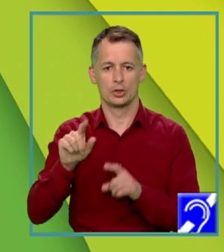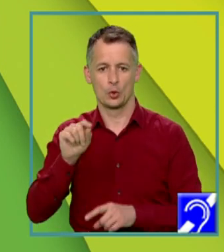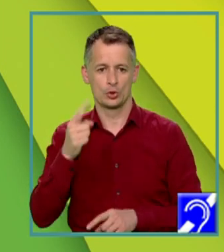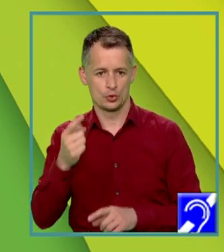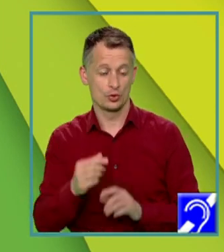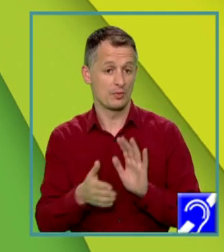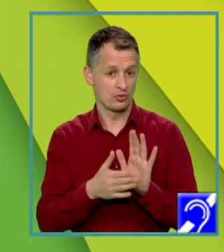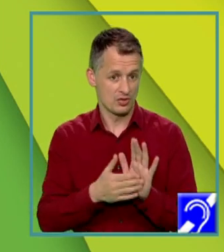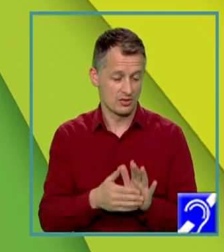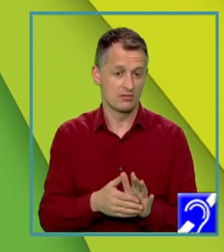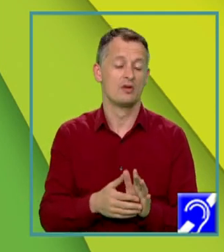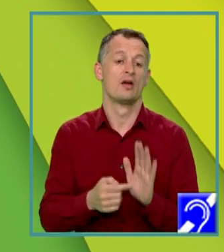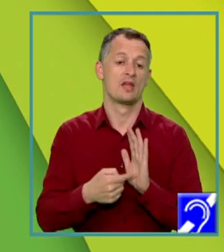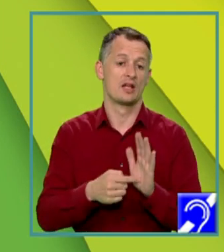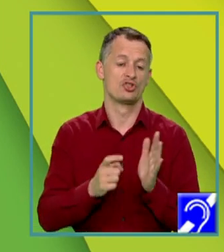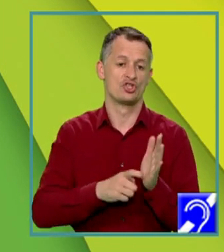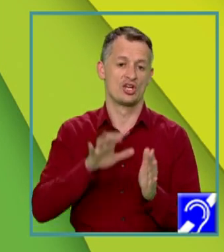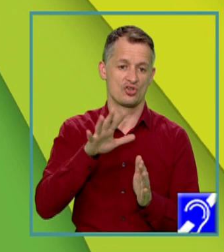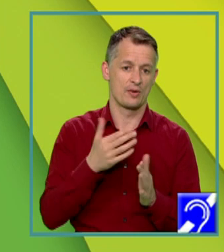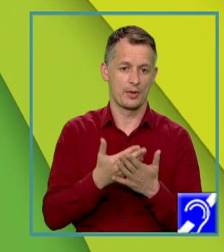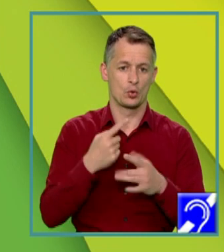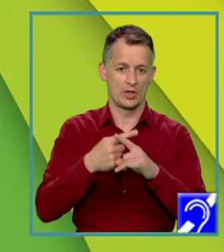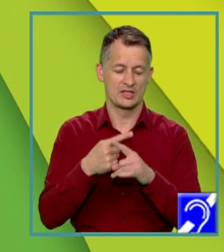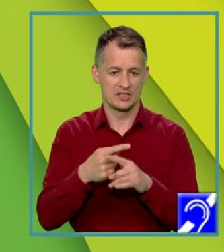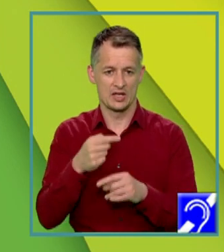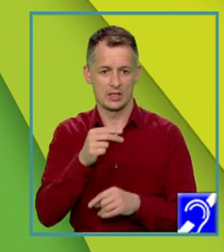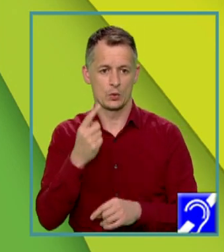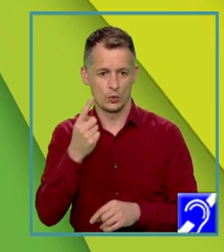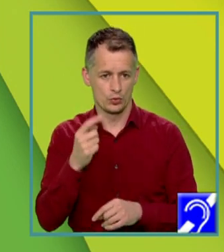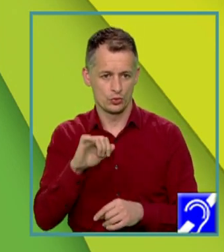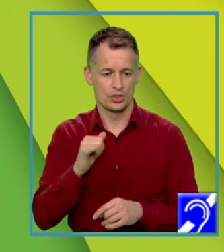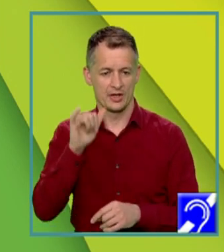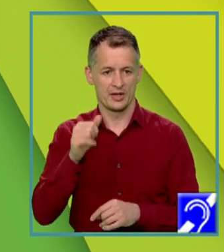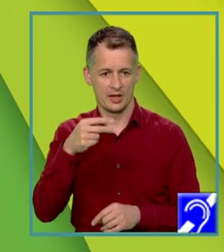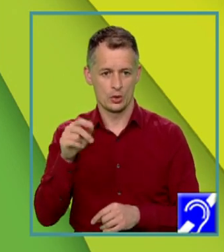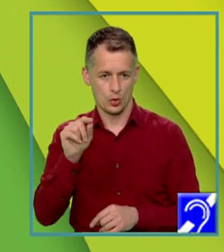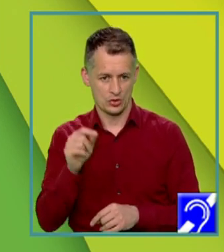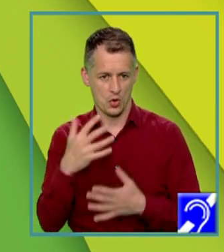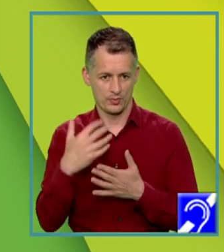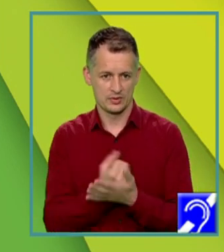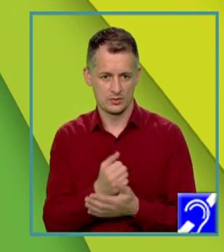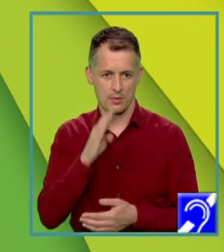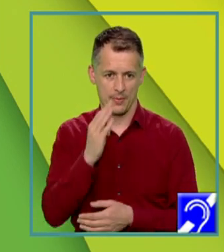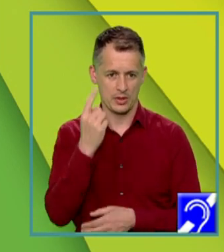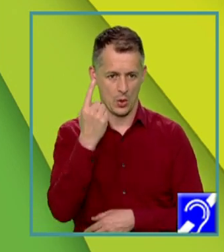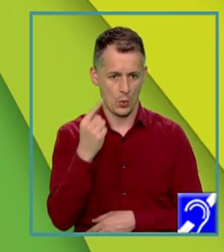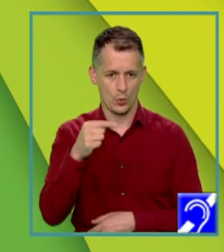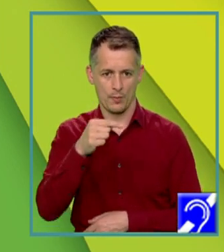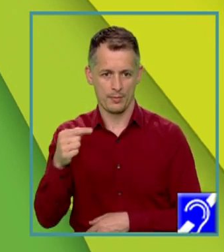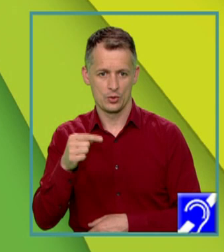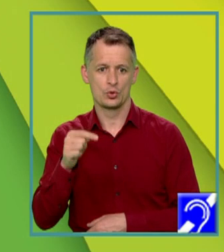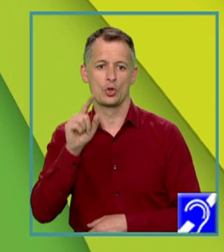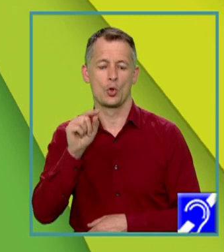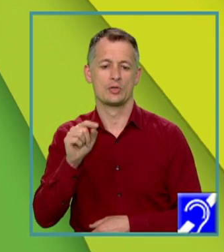la cerința cinci pentru x egal cu unu și grec egal cu 20 obținem de de 1 minus